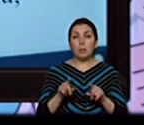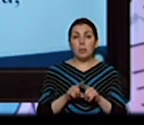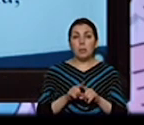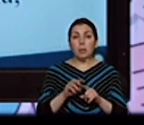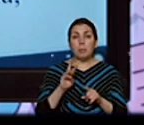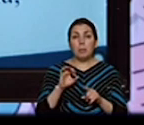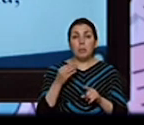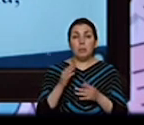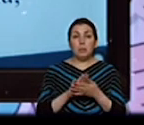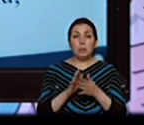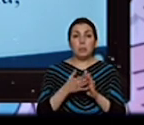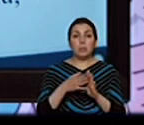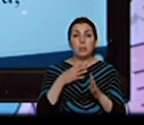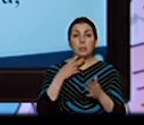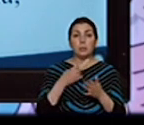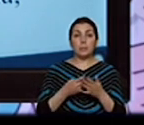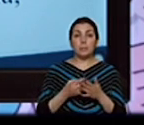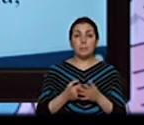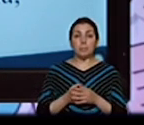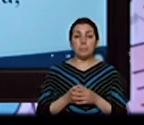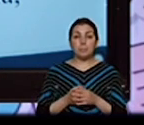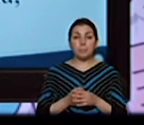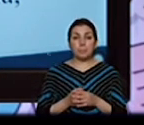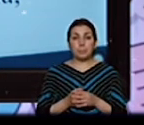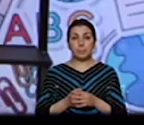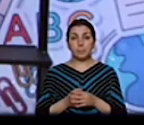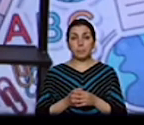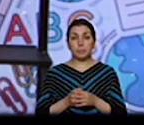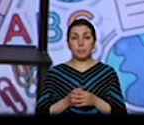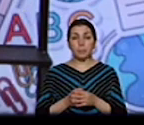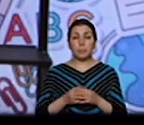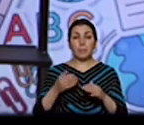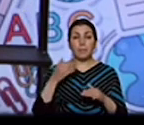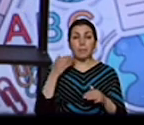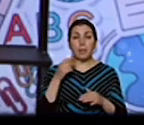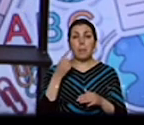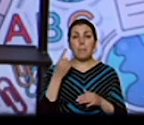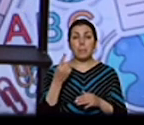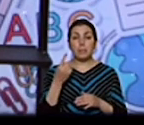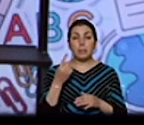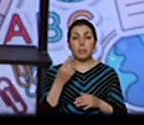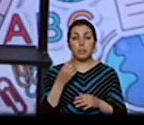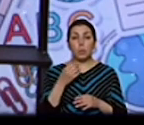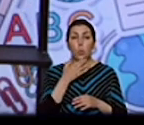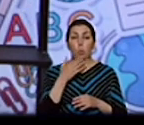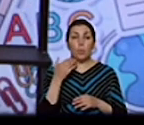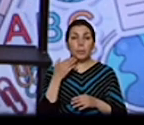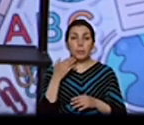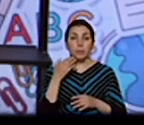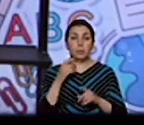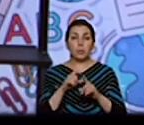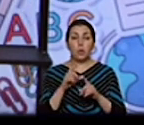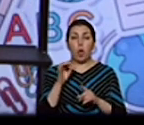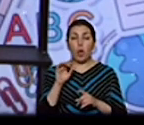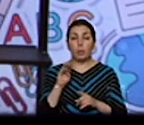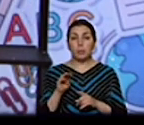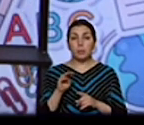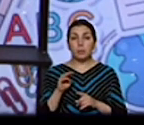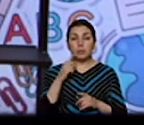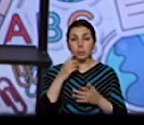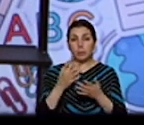shu mashq shartiga ko'ra, demak, avval birlikdagi, keyin ko'plikdagi